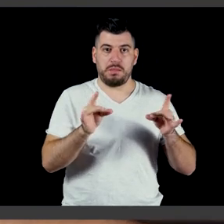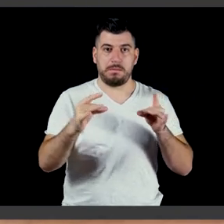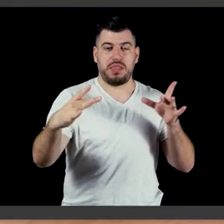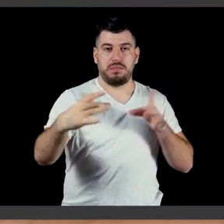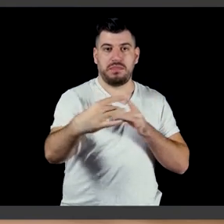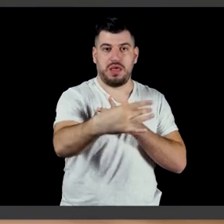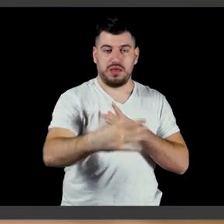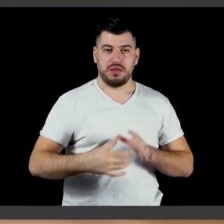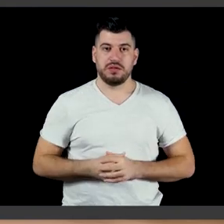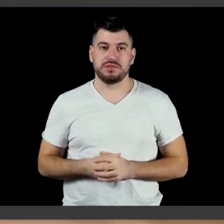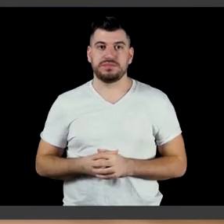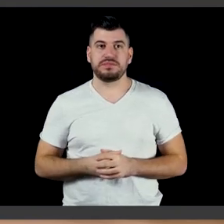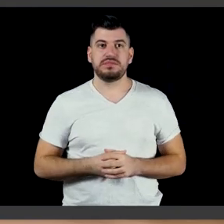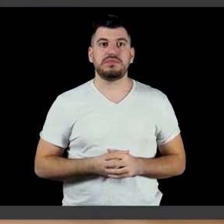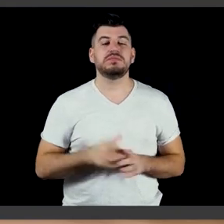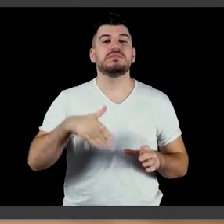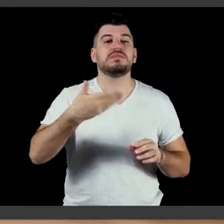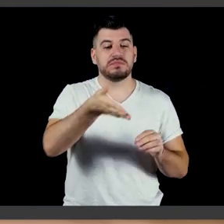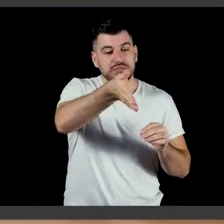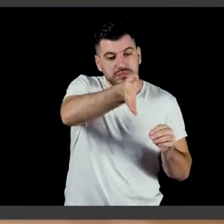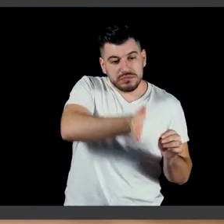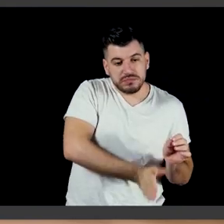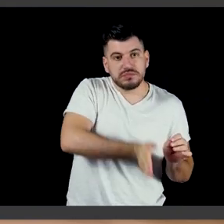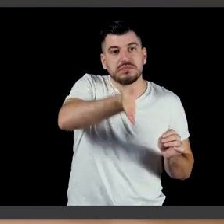Και μετά, εντάξει, θα κόψω κομμάτια,